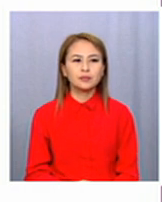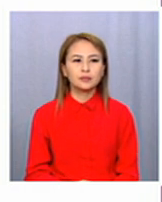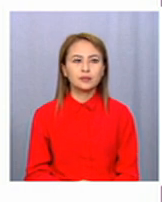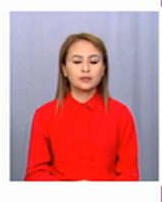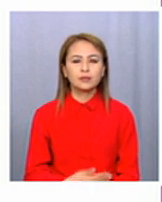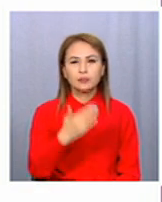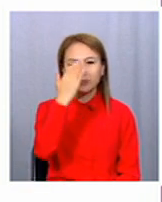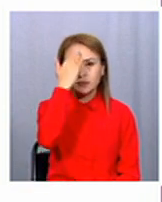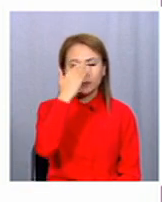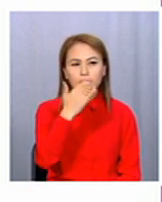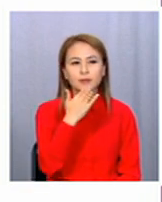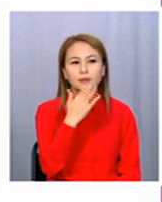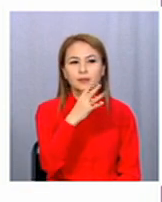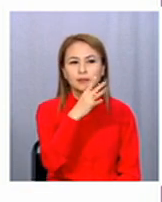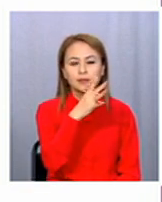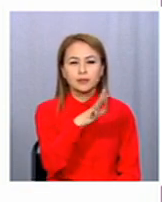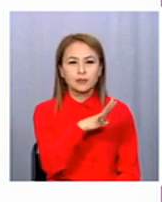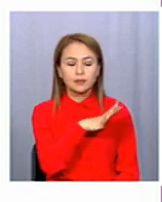Жаз мезгілінде болды.